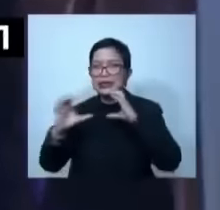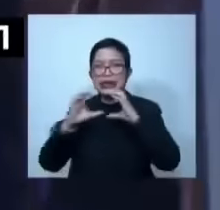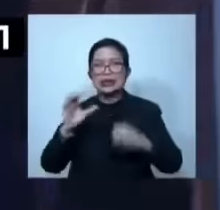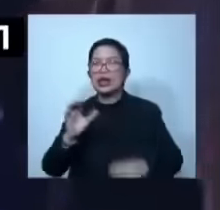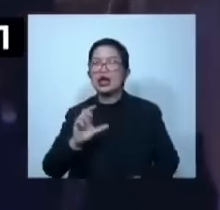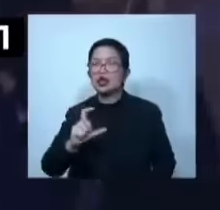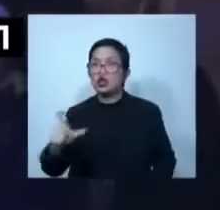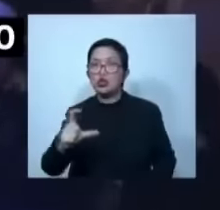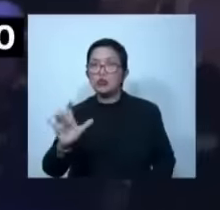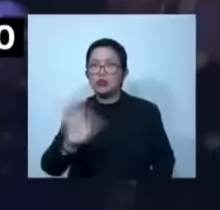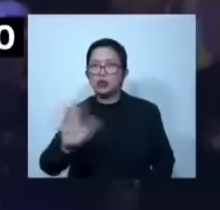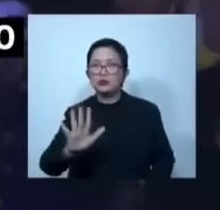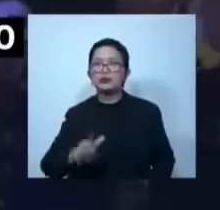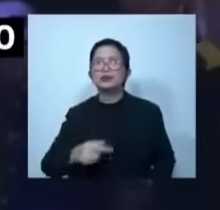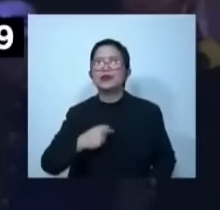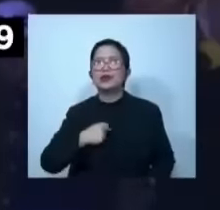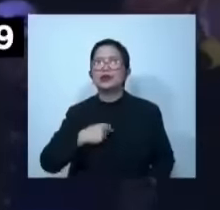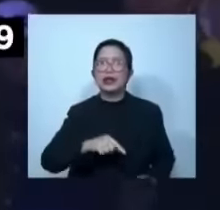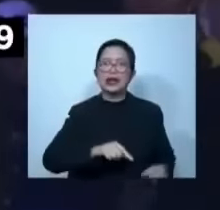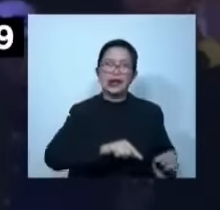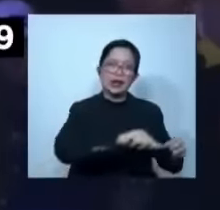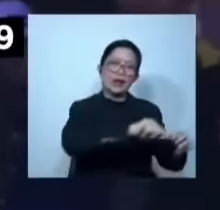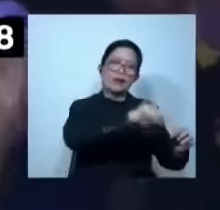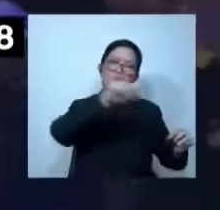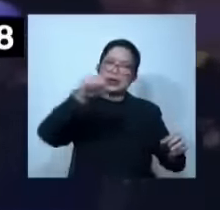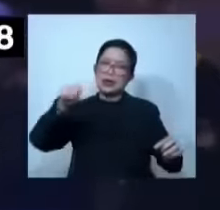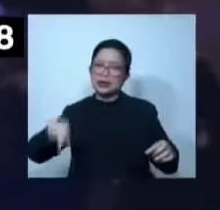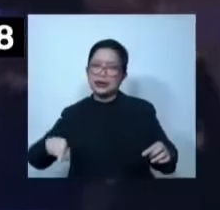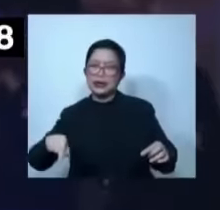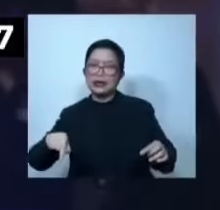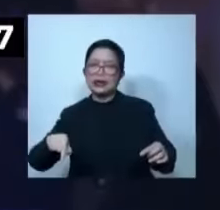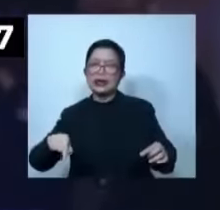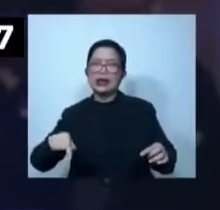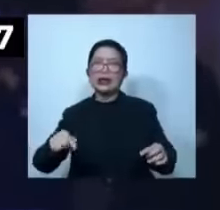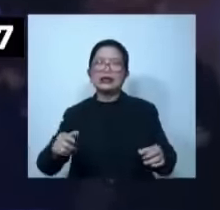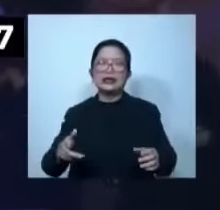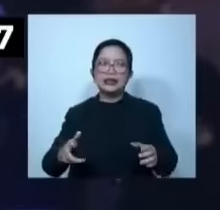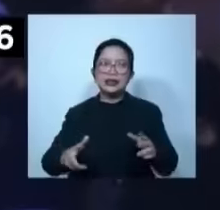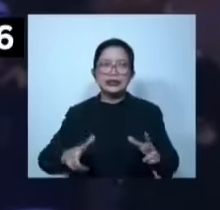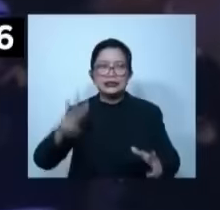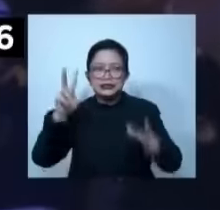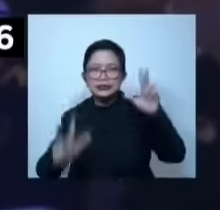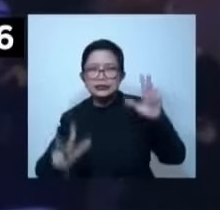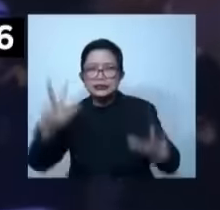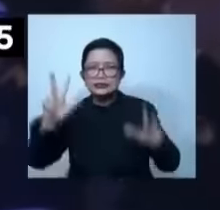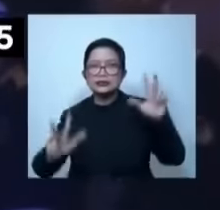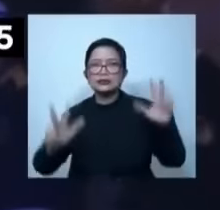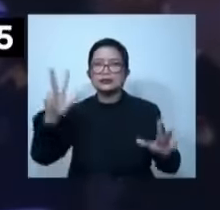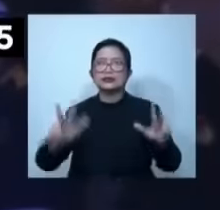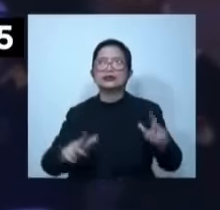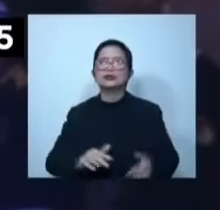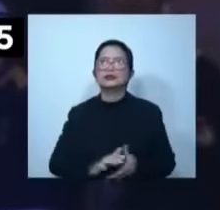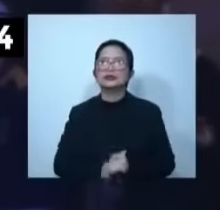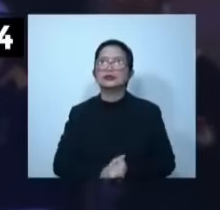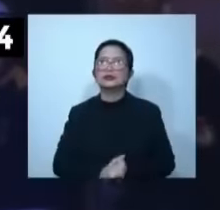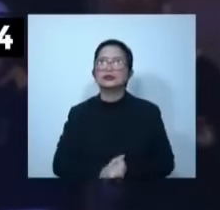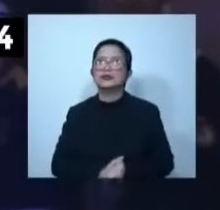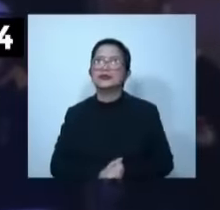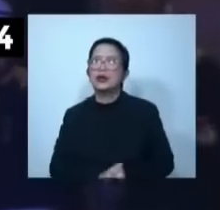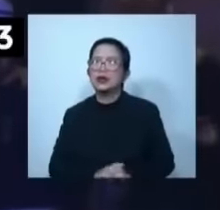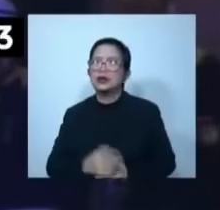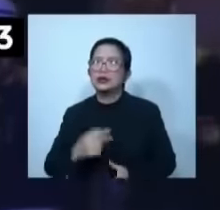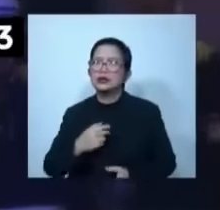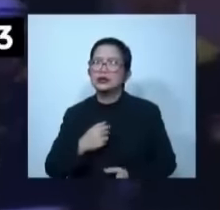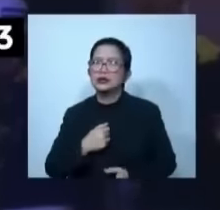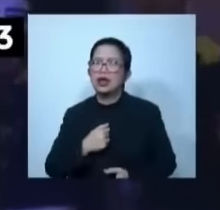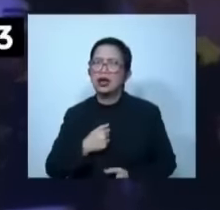cukup. Saya berjalan ke NTT. Kami ketemu dengan masyarakat yang ada di sana. Pak Ganjar,